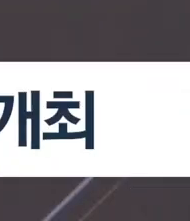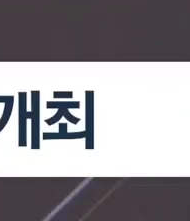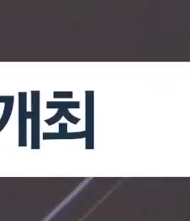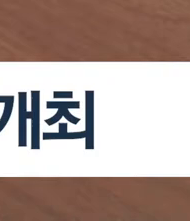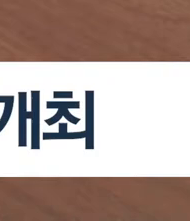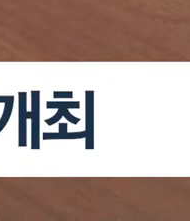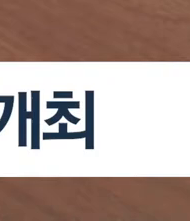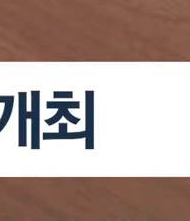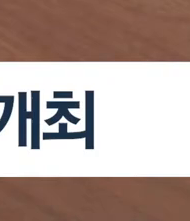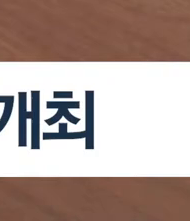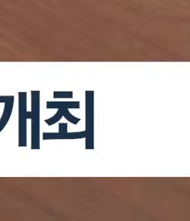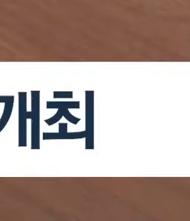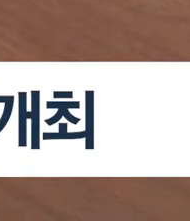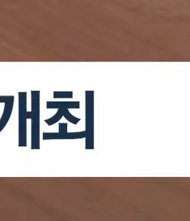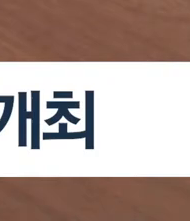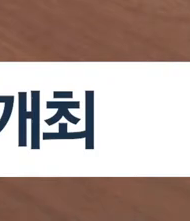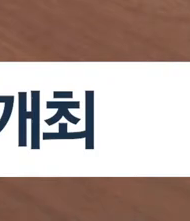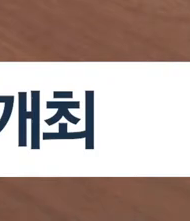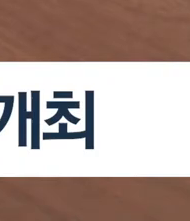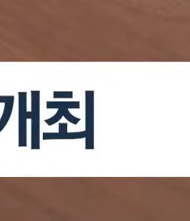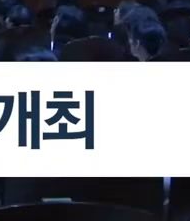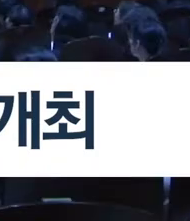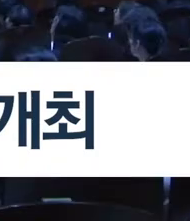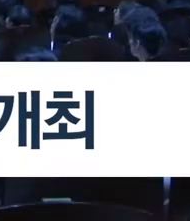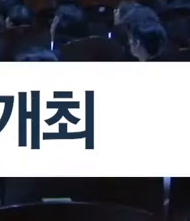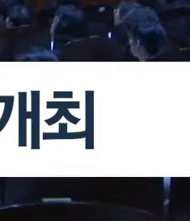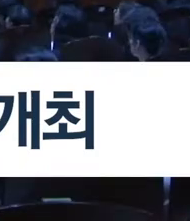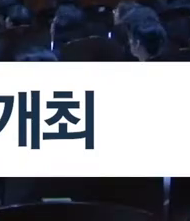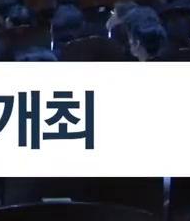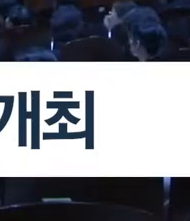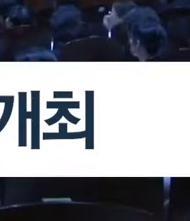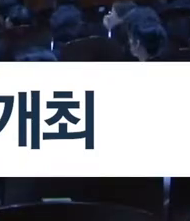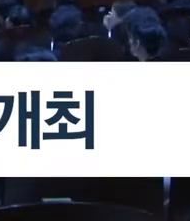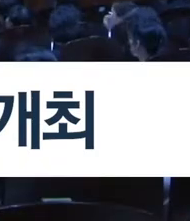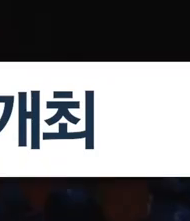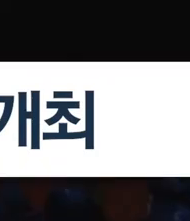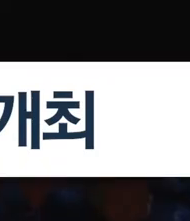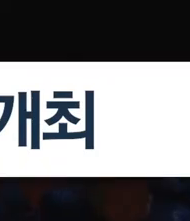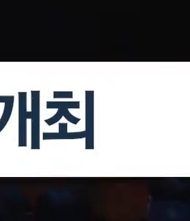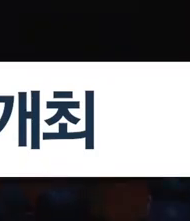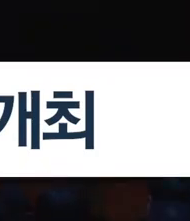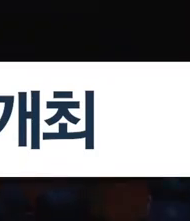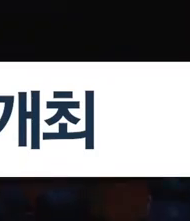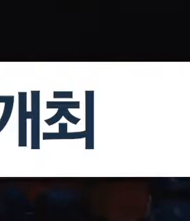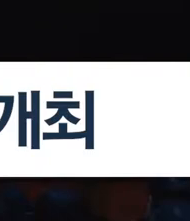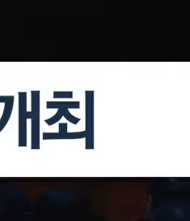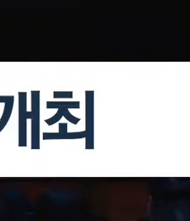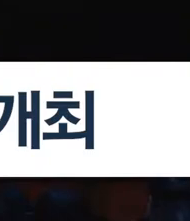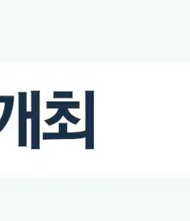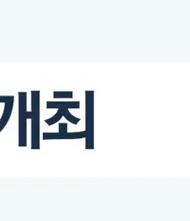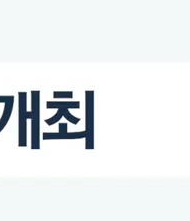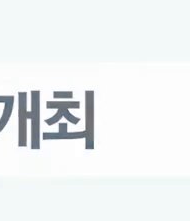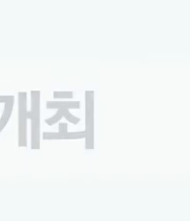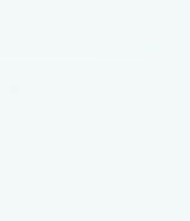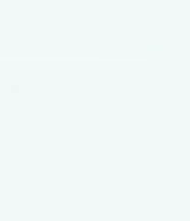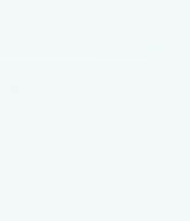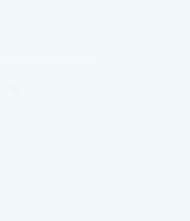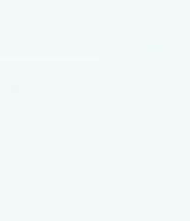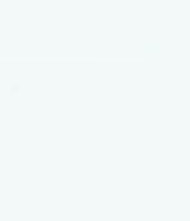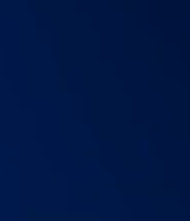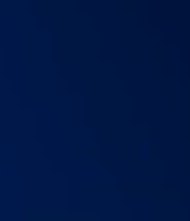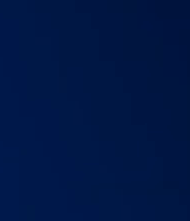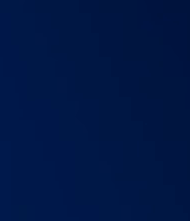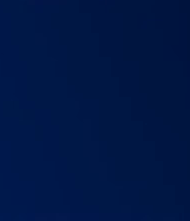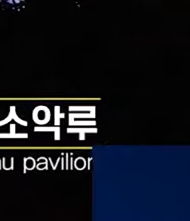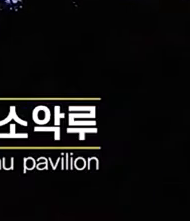입시 준비에 매진하고 있는 수험생과 학부모들을 위해 2022학년도 대입 정시 설명회를 오는 12월 7일 개최합니다.